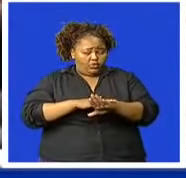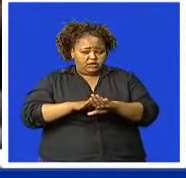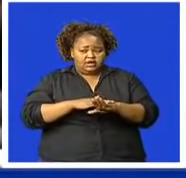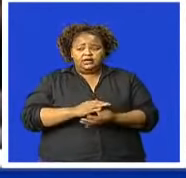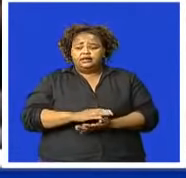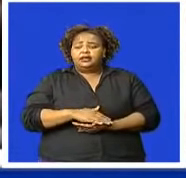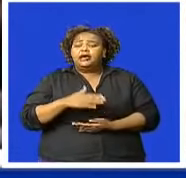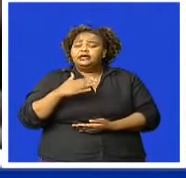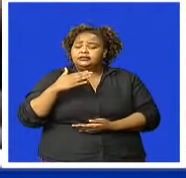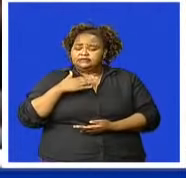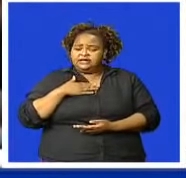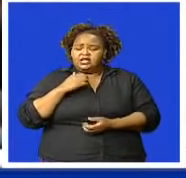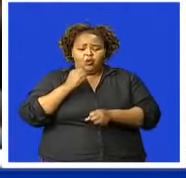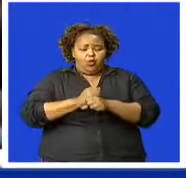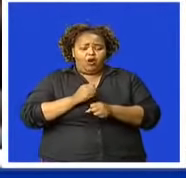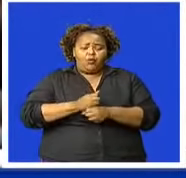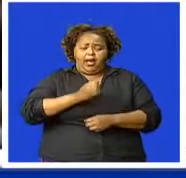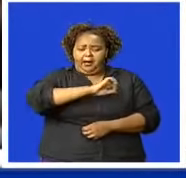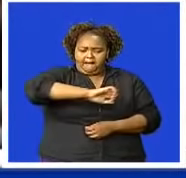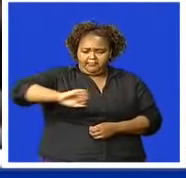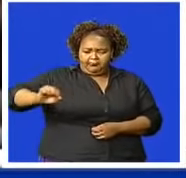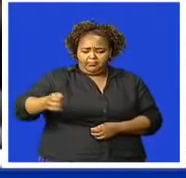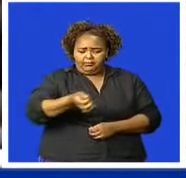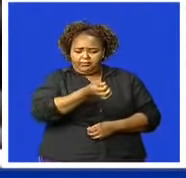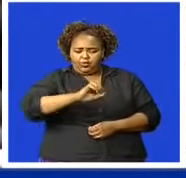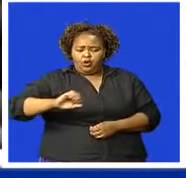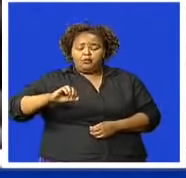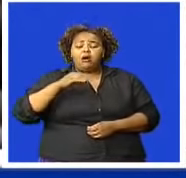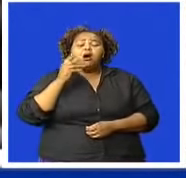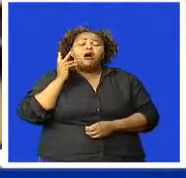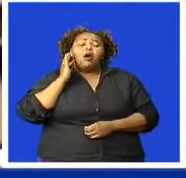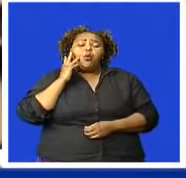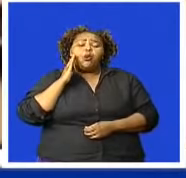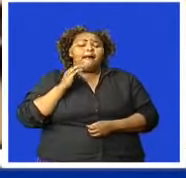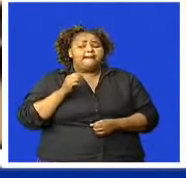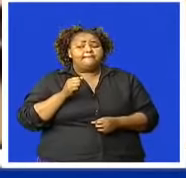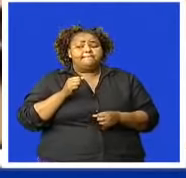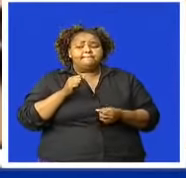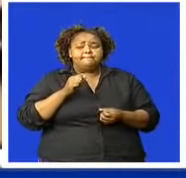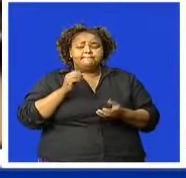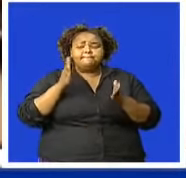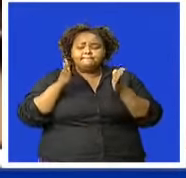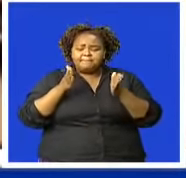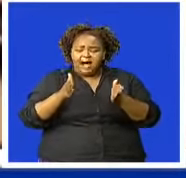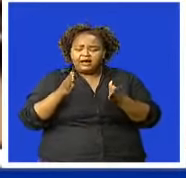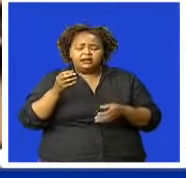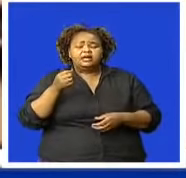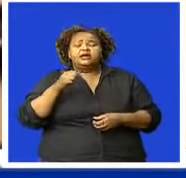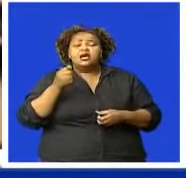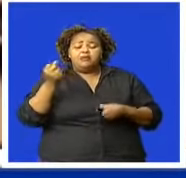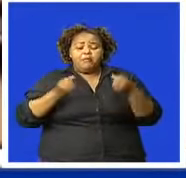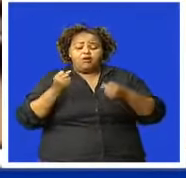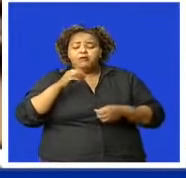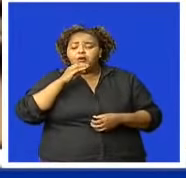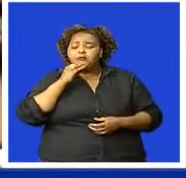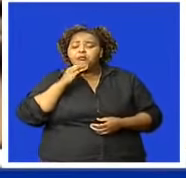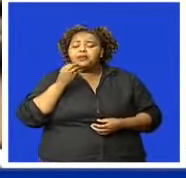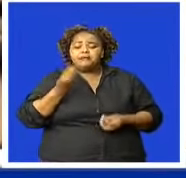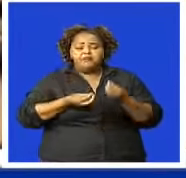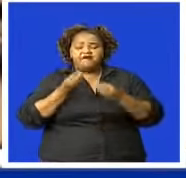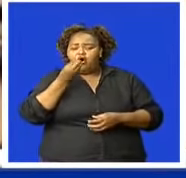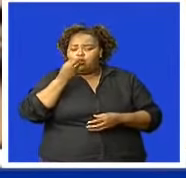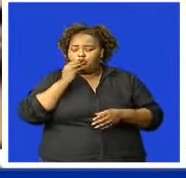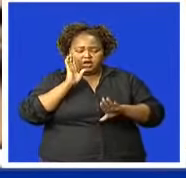kwale mase kumile nje leti moto sho sinebantu fana kude abasahle uyabona le ndlela lesixake ngayo ndlaba